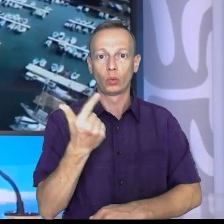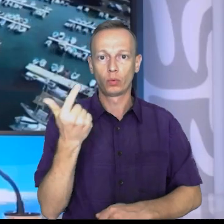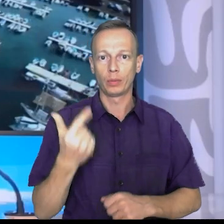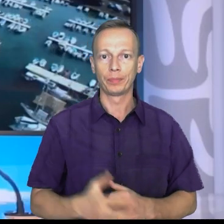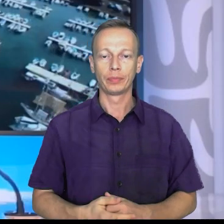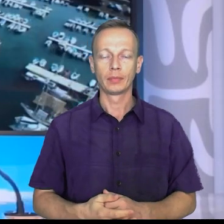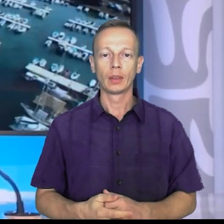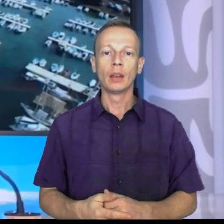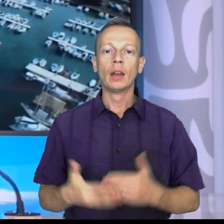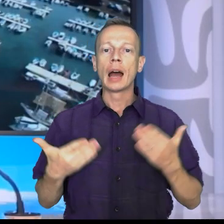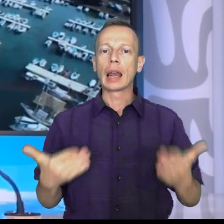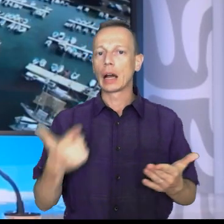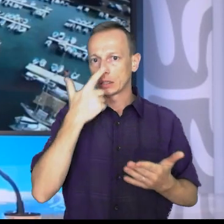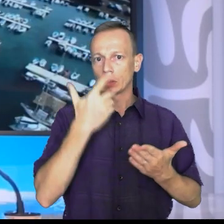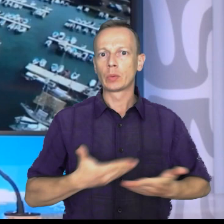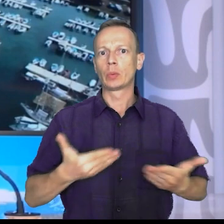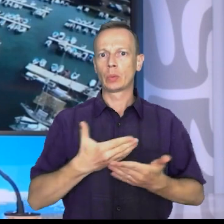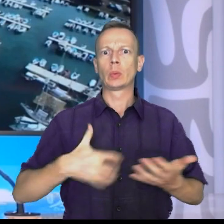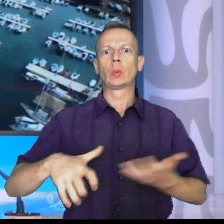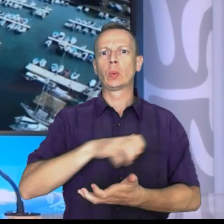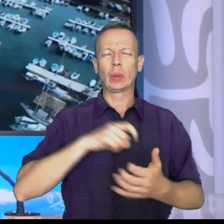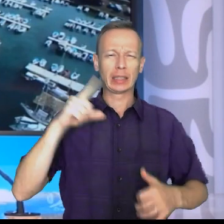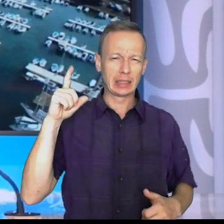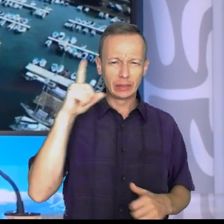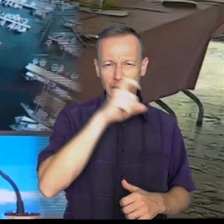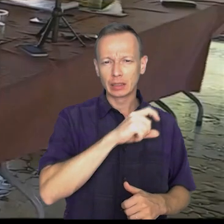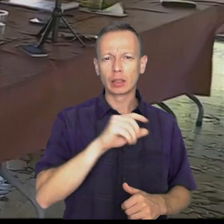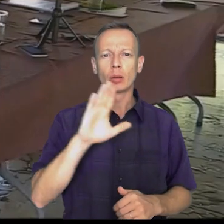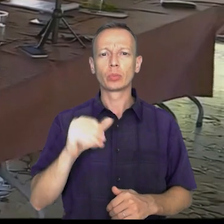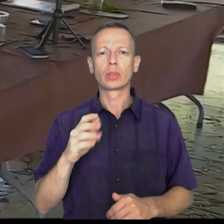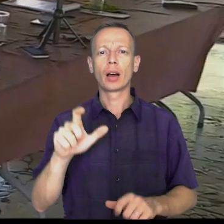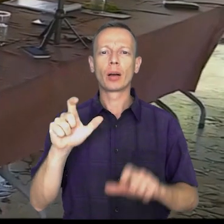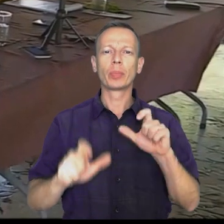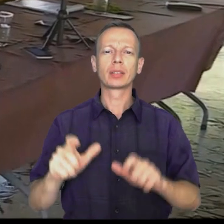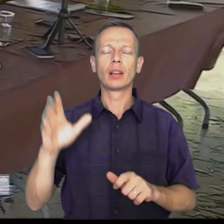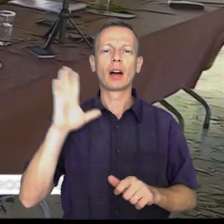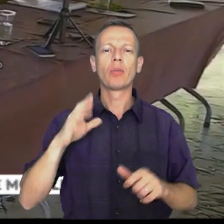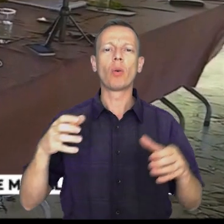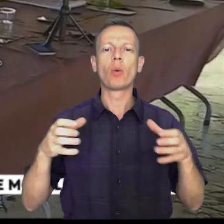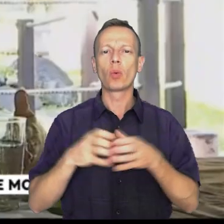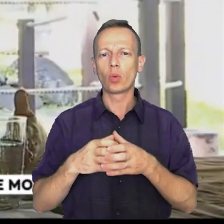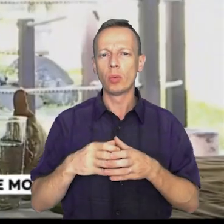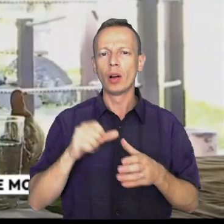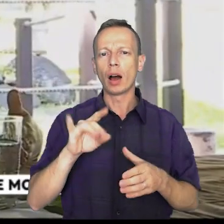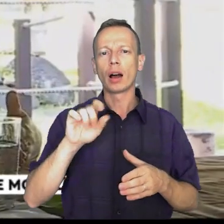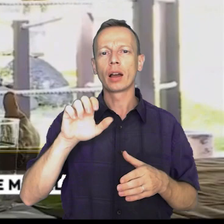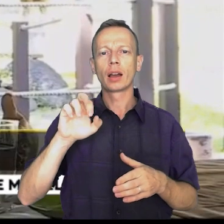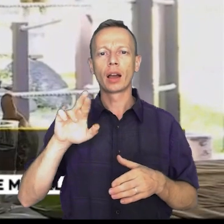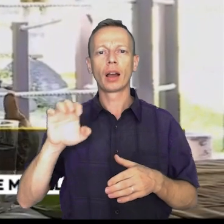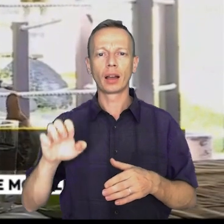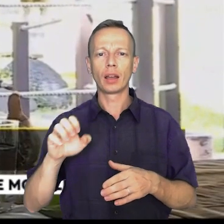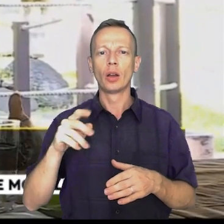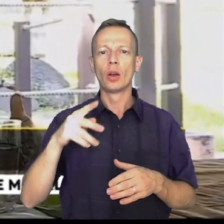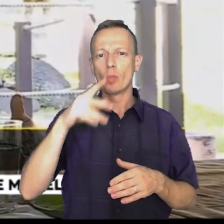Et en ces temps de crise, les représentants non inscrits de l'ex-groupe Aherea Purinetia prônent le